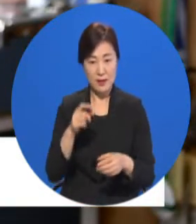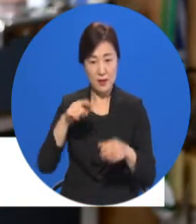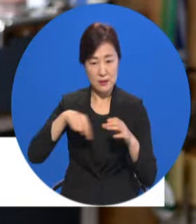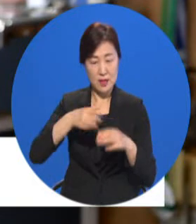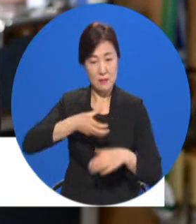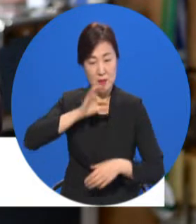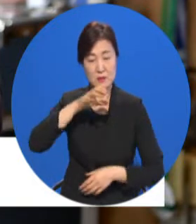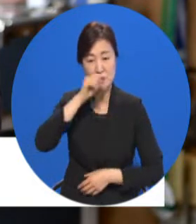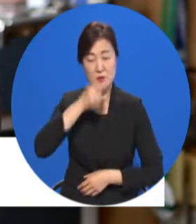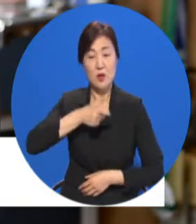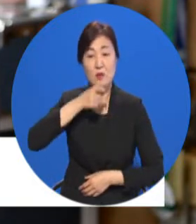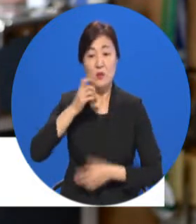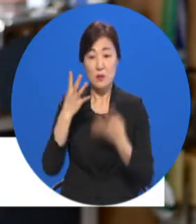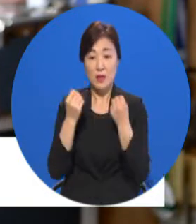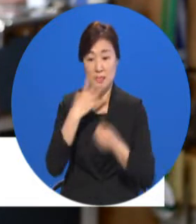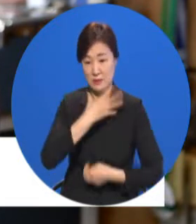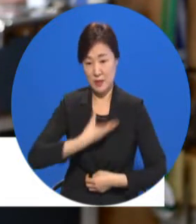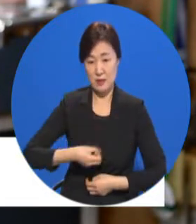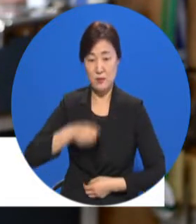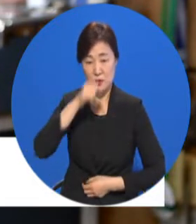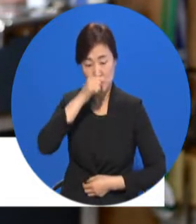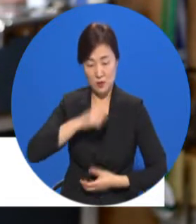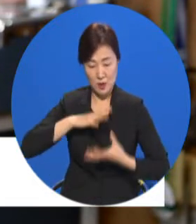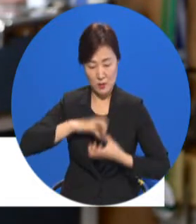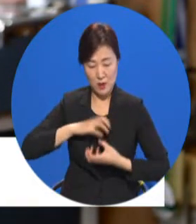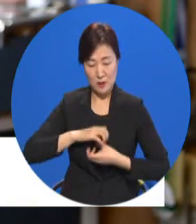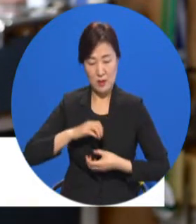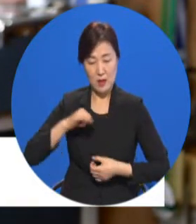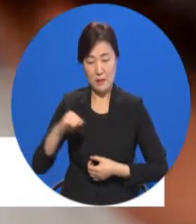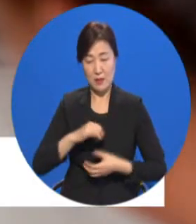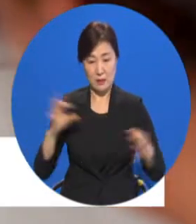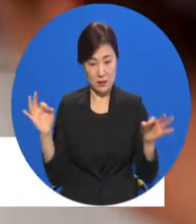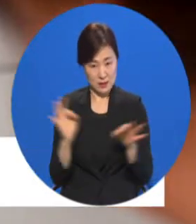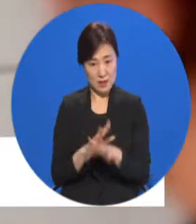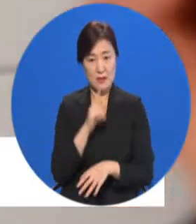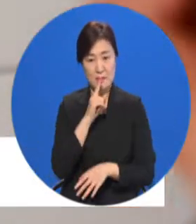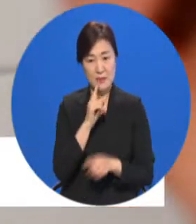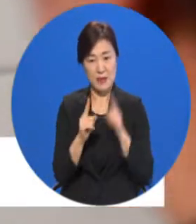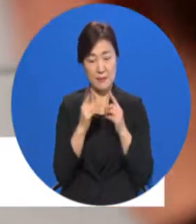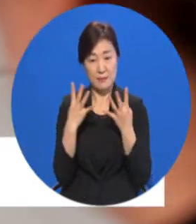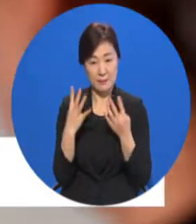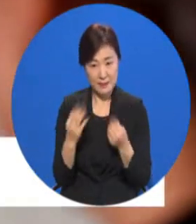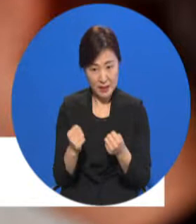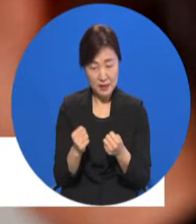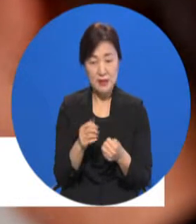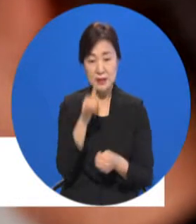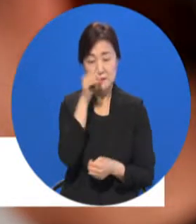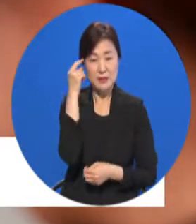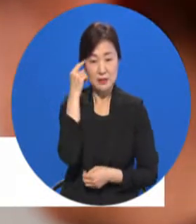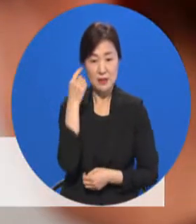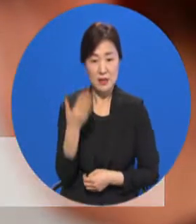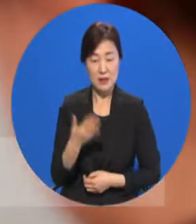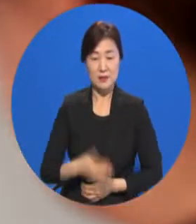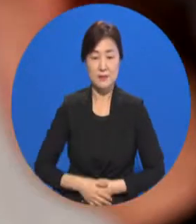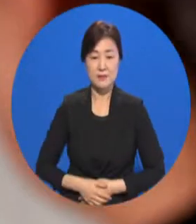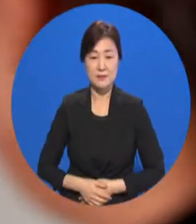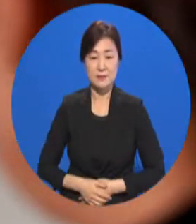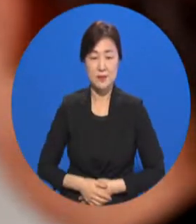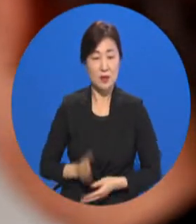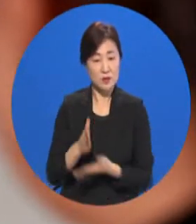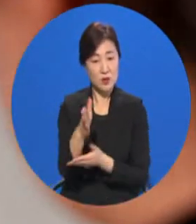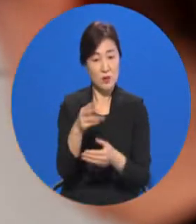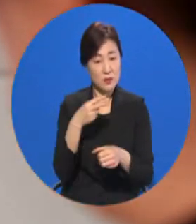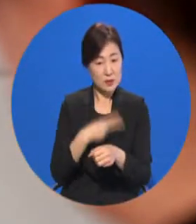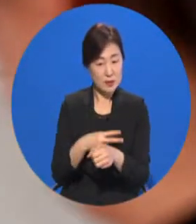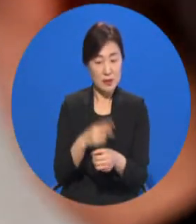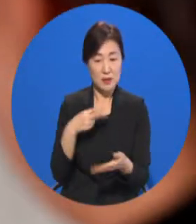좋다. 네. 물을 많이 마시면 바이러스가 위산에 사멸되니까 좋다. 뭐 이런 여러 가지 요법들이 떠도는데 네. 전문가의